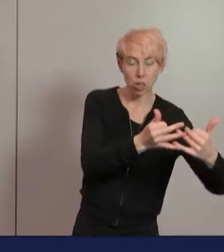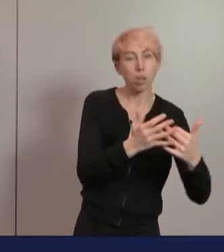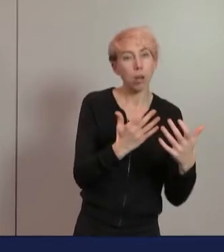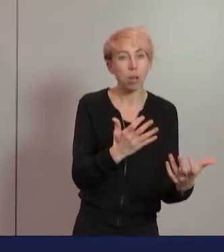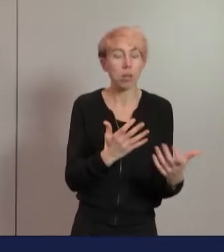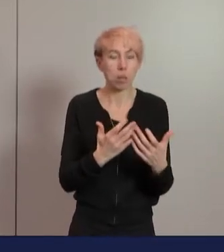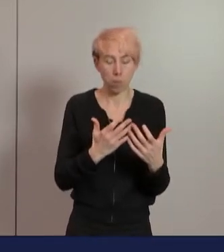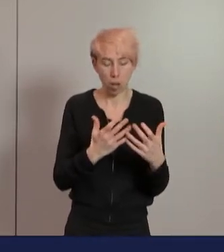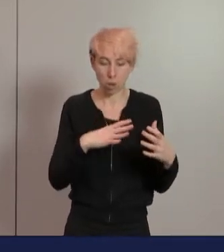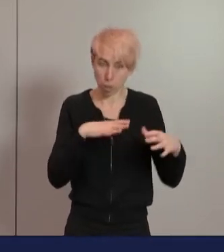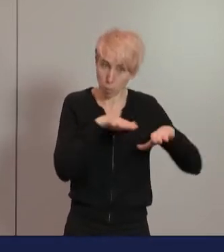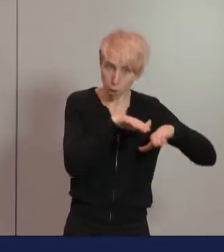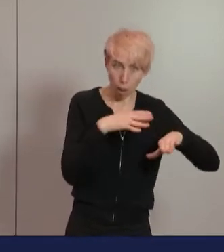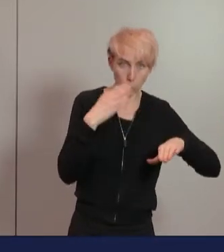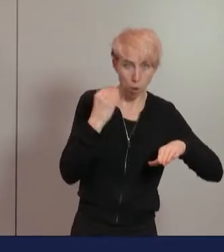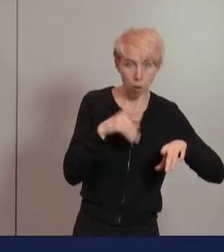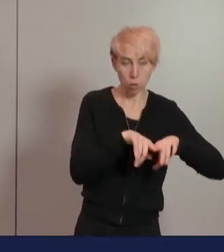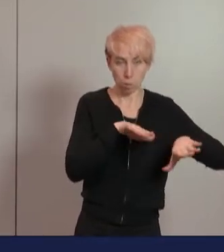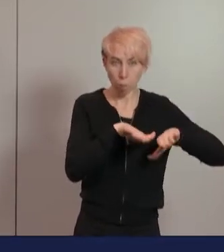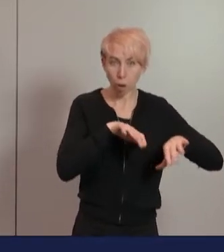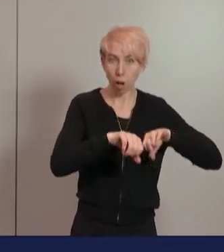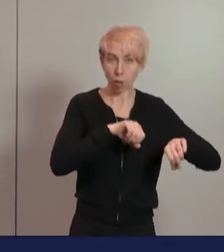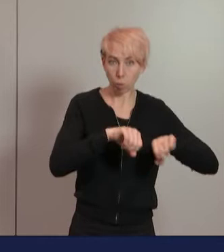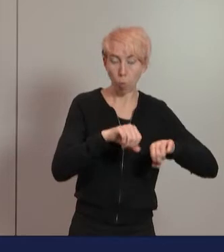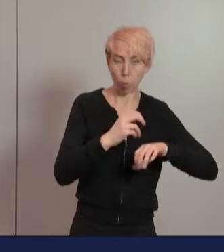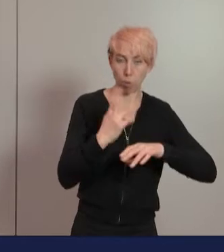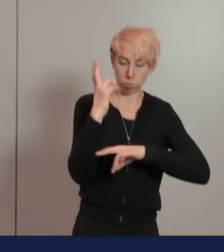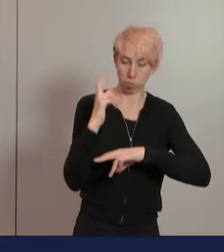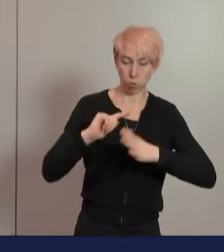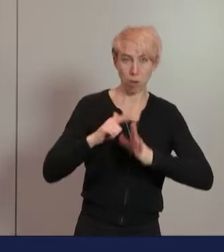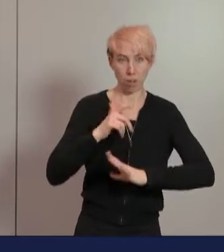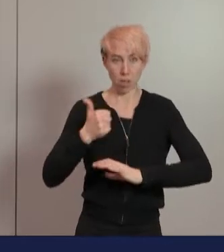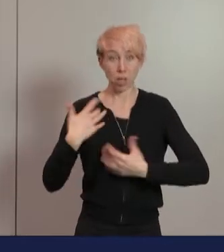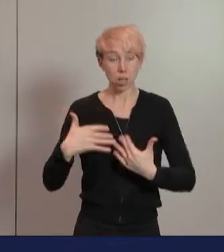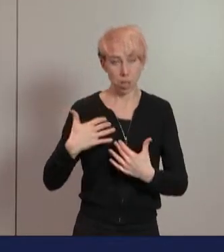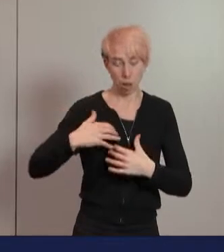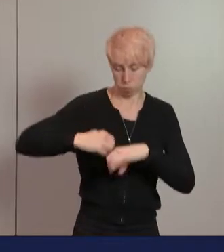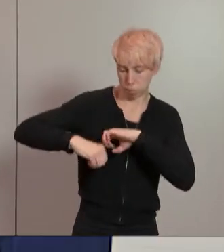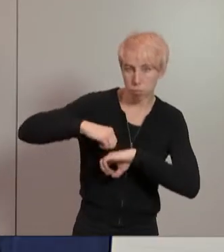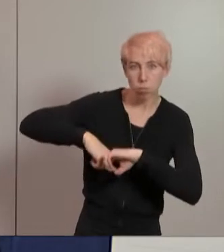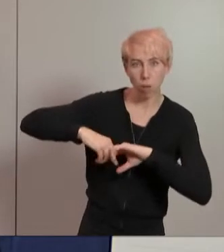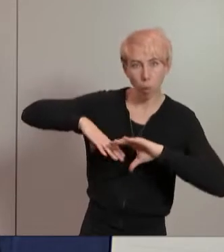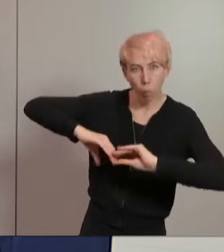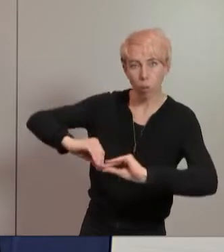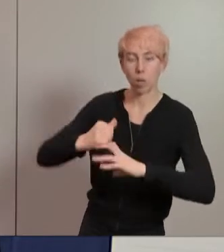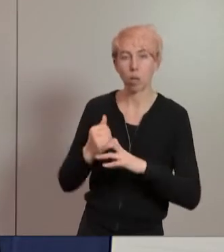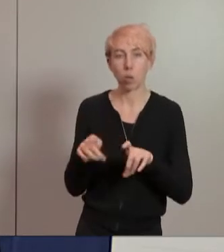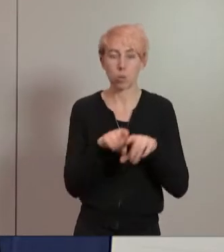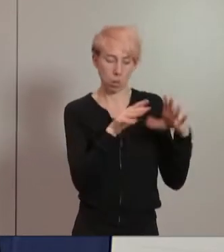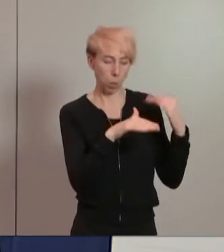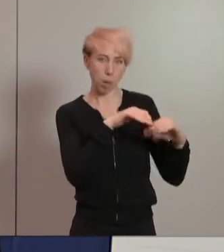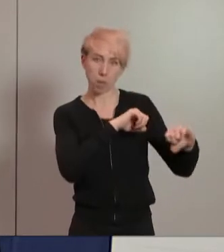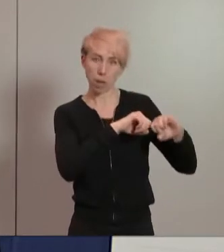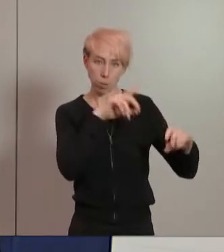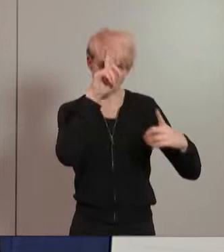des moyens humains et d'action supplémentaires qui ont été mis en œuvre dès 2021. Et tout un plan d'action aussi qui est autour